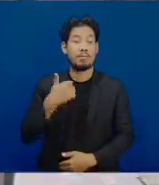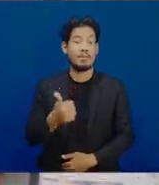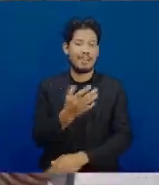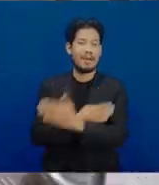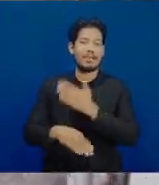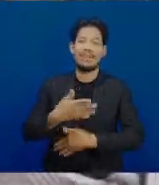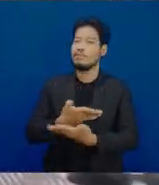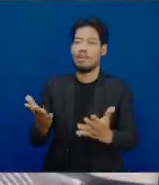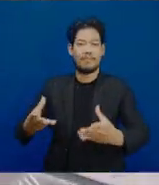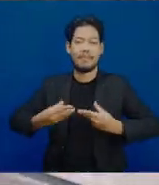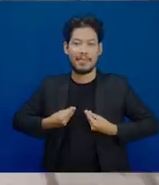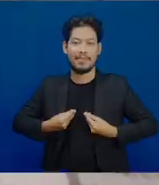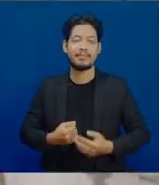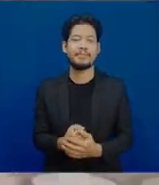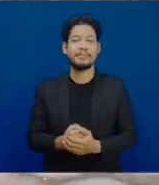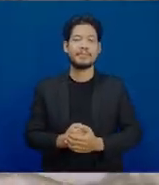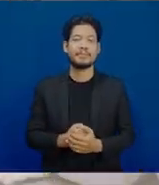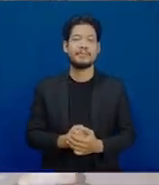dirasakan oleh penyandang disabilitas.